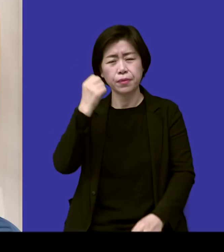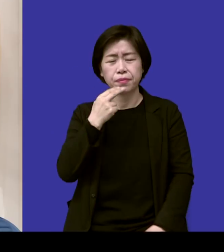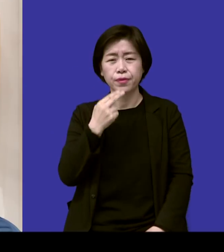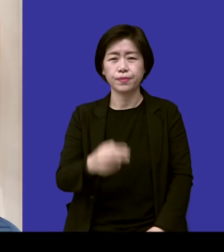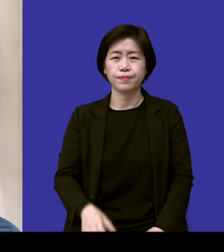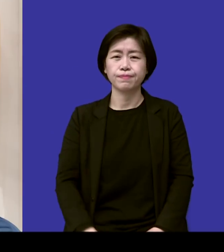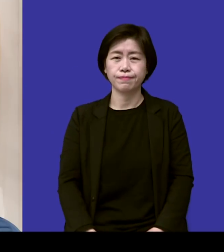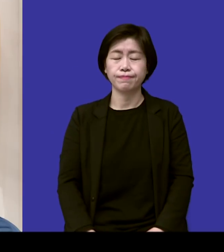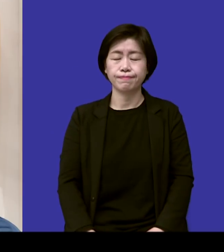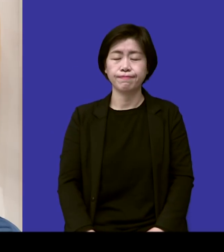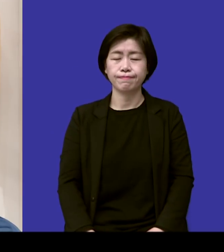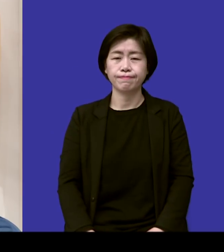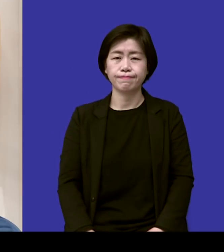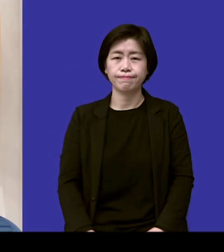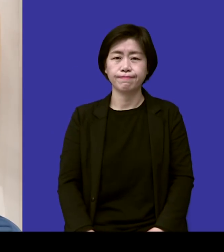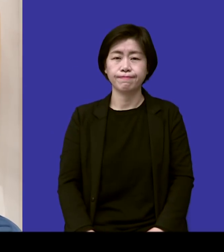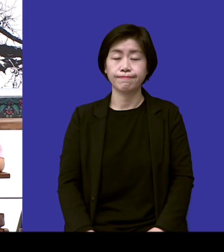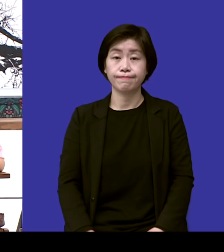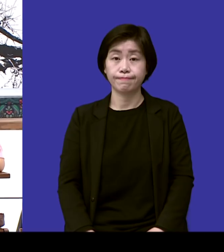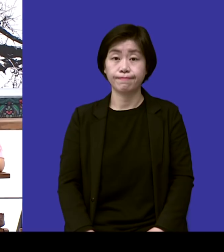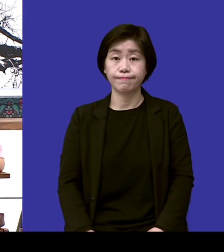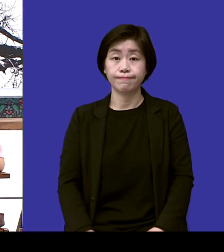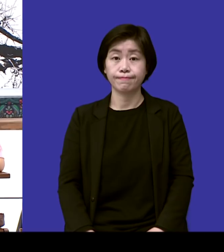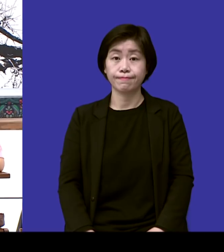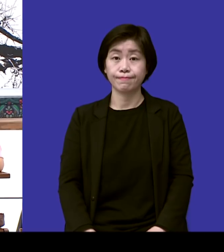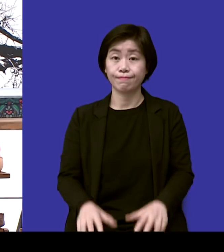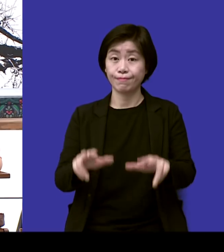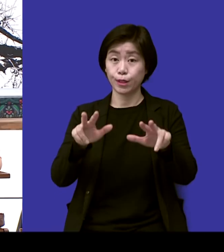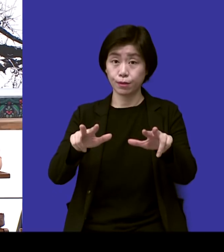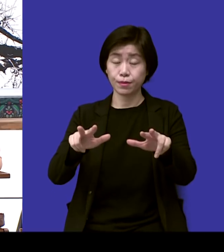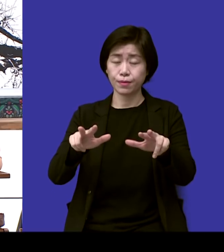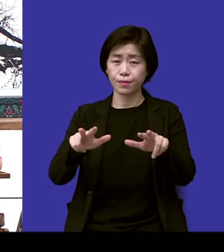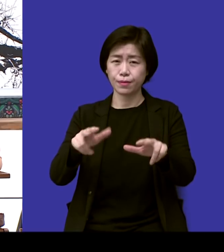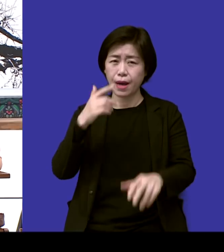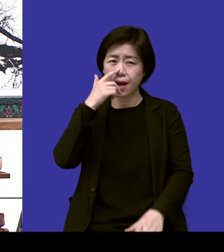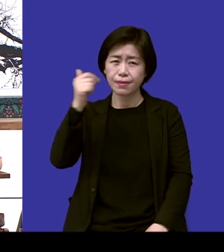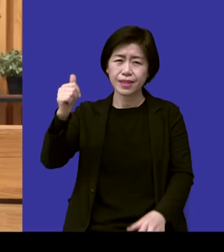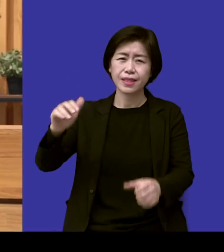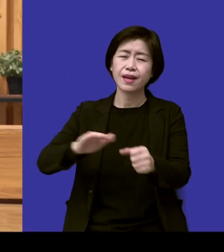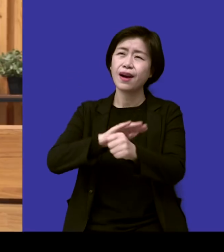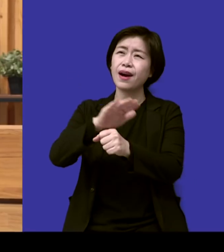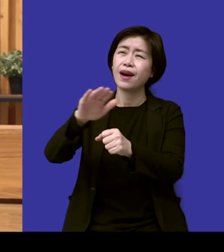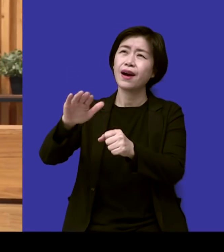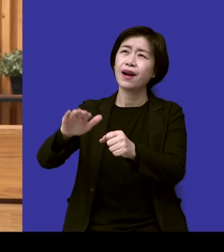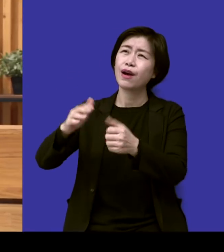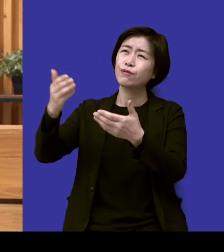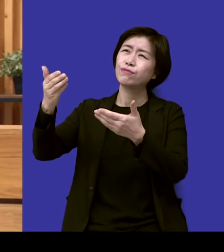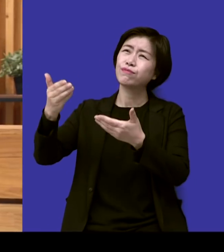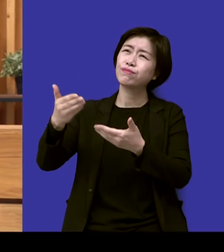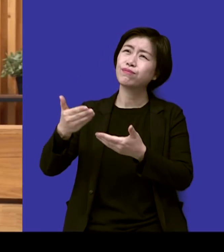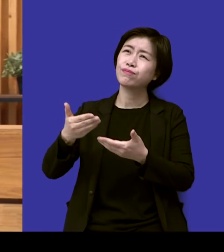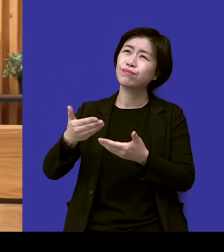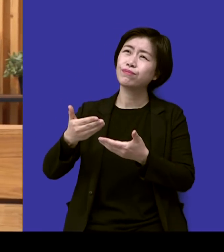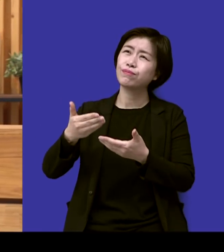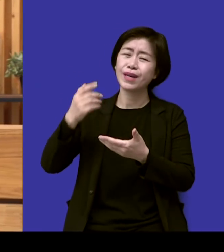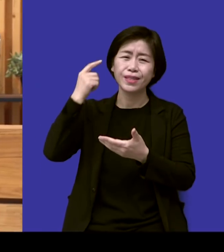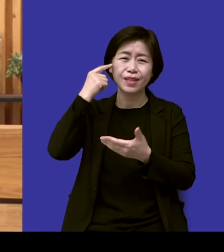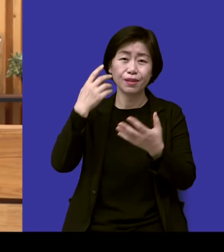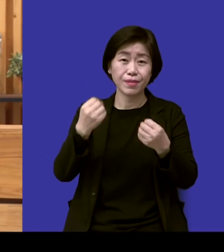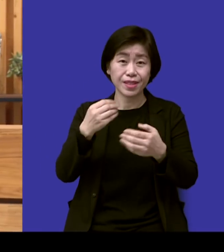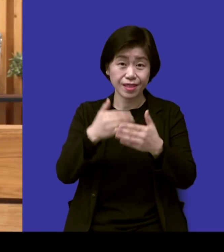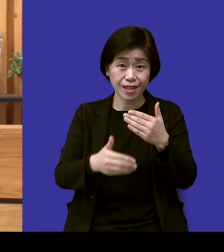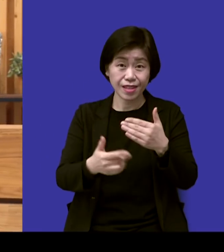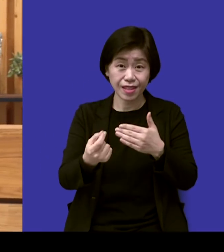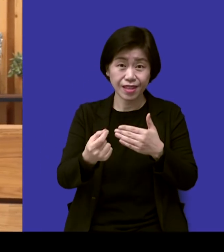그랬군요. 기억을 좀 지웠나 봐요. 지금도 아버지의 그 사랑이 굉장히 그리운 그 감정이 남아 있을 텐데 오늘 아버지를 그리워하면서